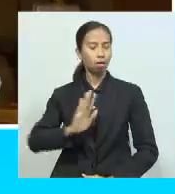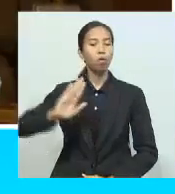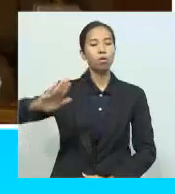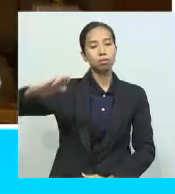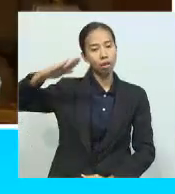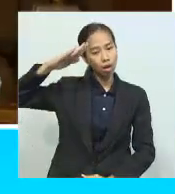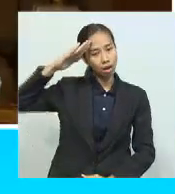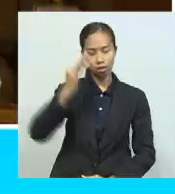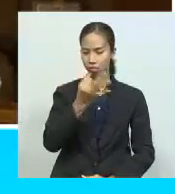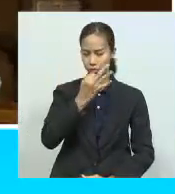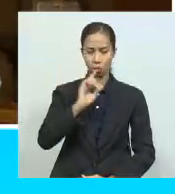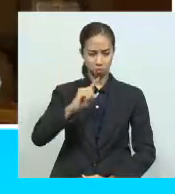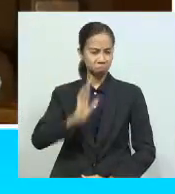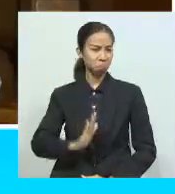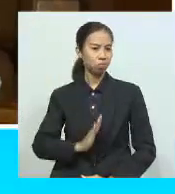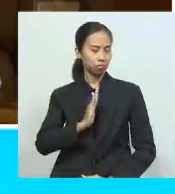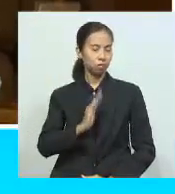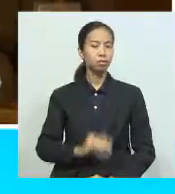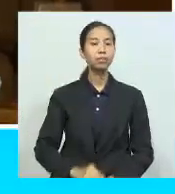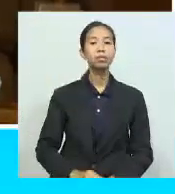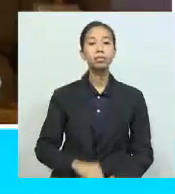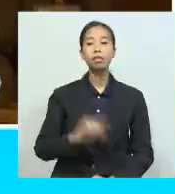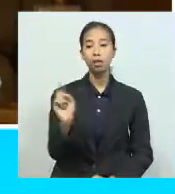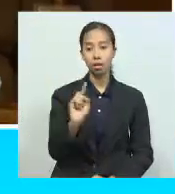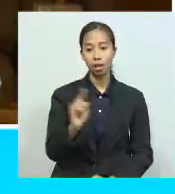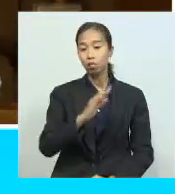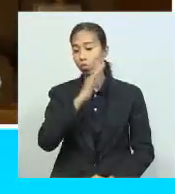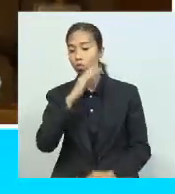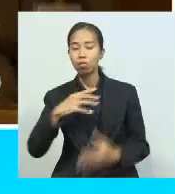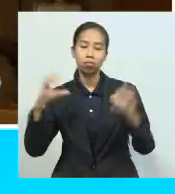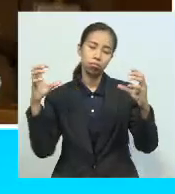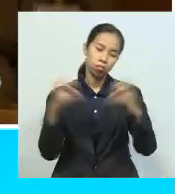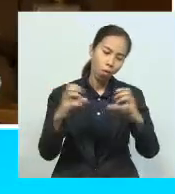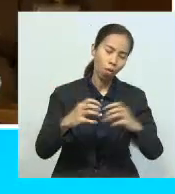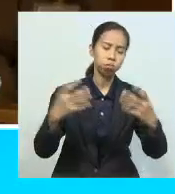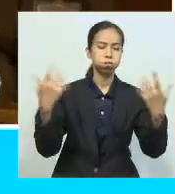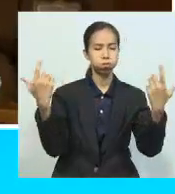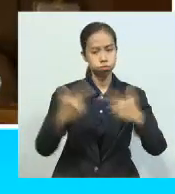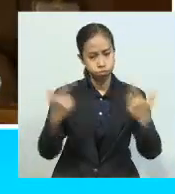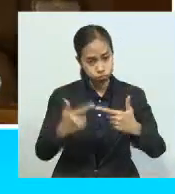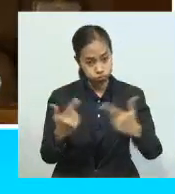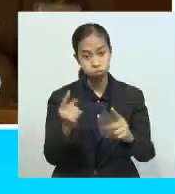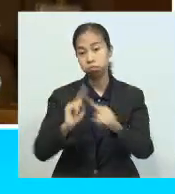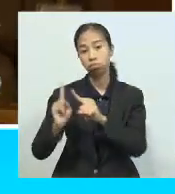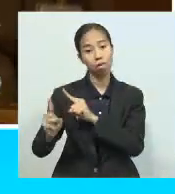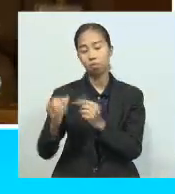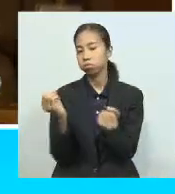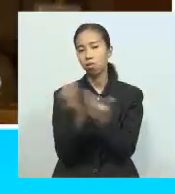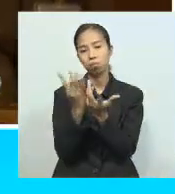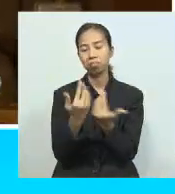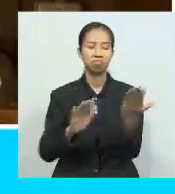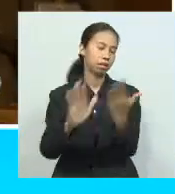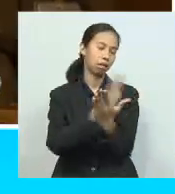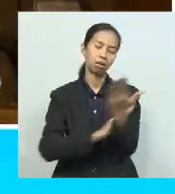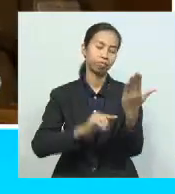าชีพของเราไว้ดีนะครับเมื่อไรที่เราแตกกันไม่รักไม่สามัคคีกันนะครับประเทศชาติอยู่ไม่